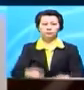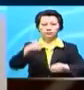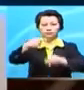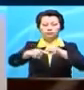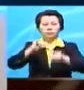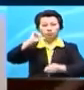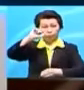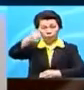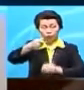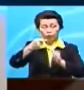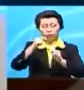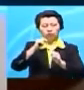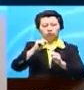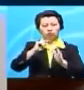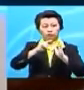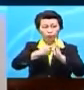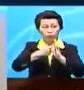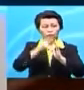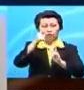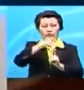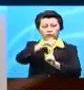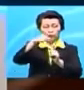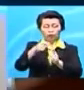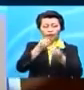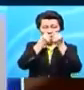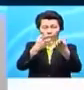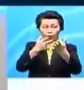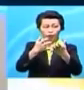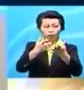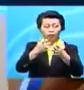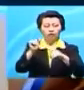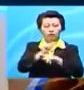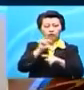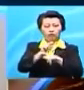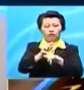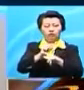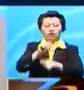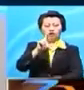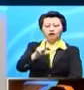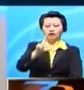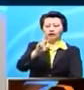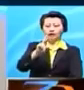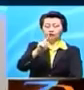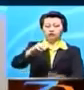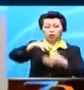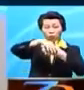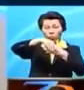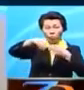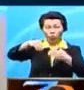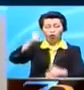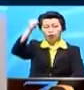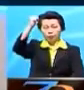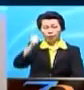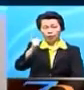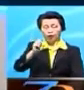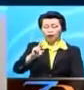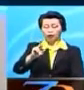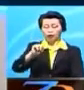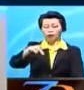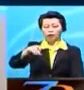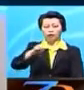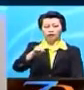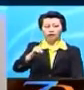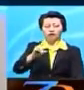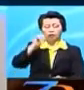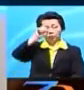Bermula esok sehingga satu tarikh yang akan dimaklumkan kelak, pengguna perkhidmatan LRT, monorail dan bas transit rapid jajaran